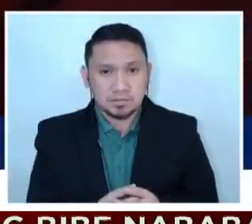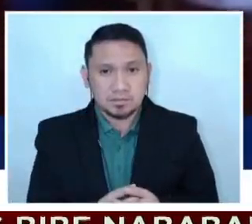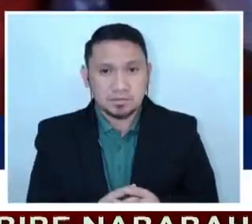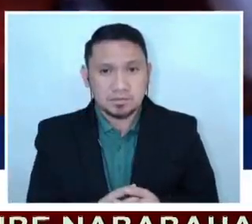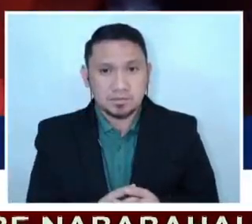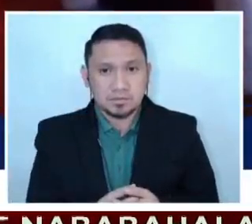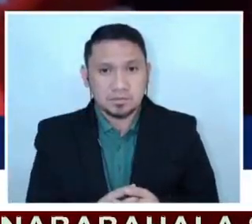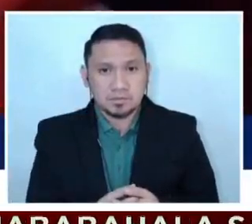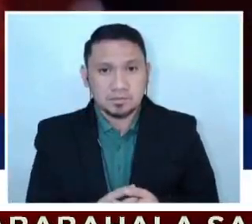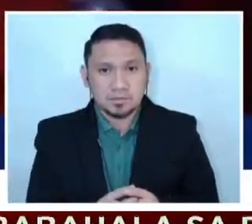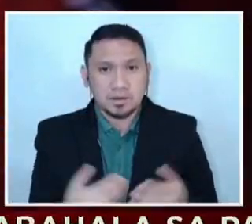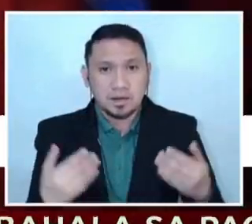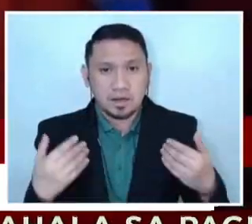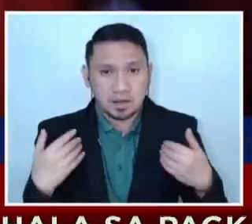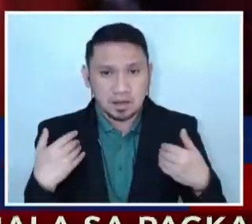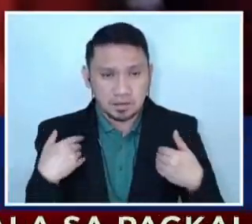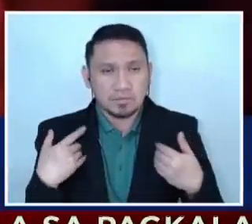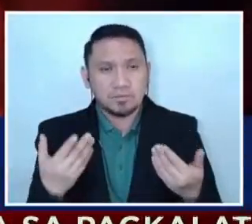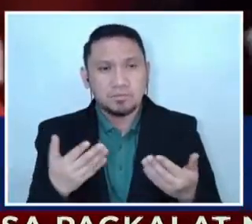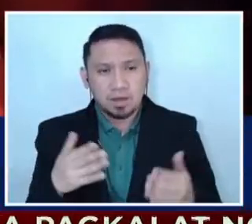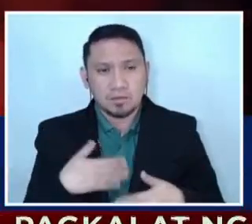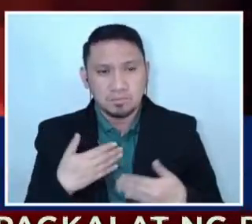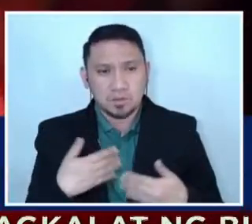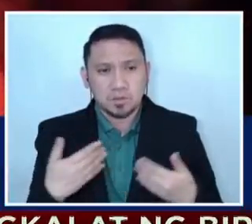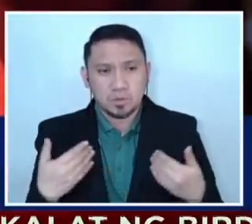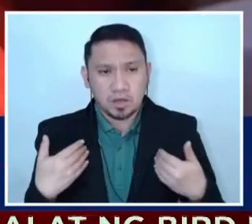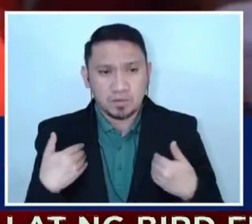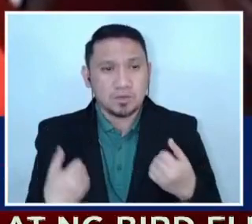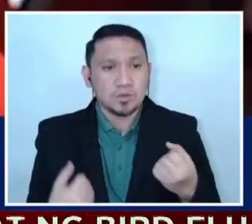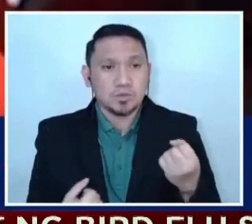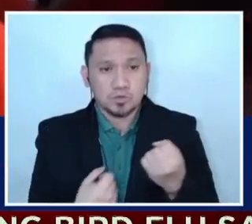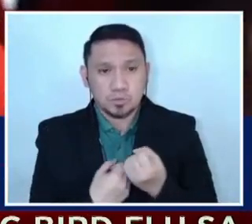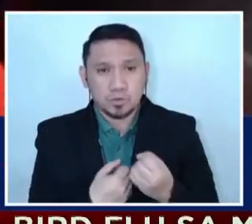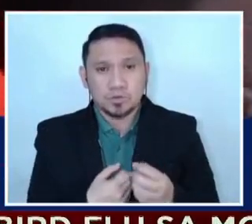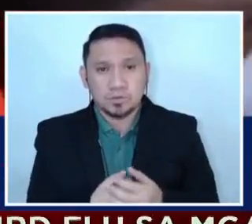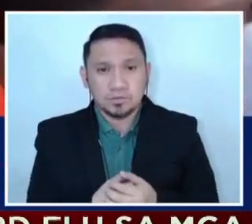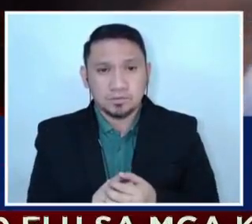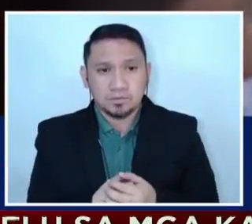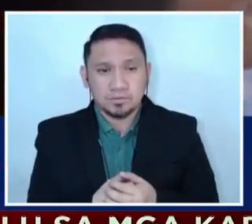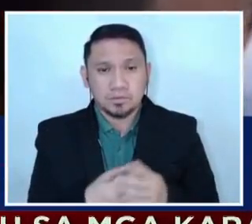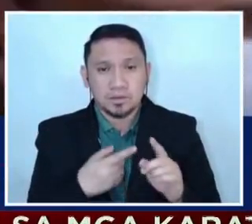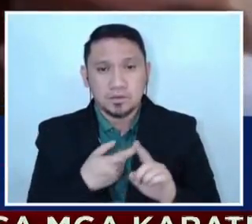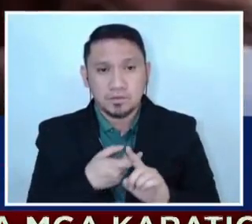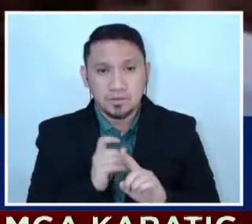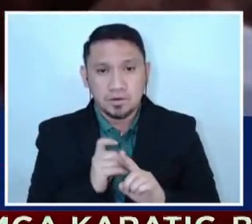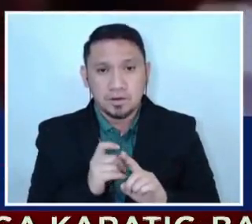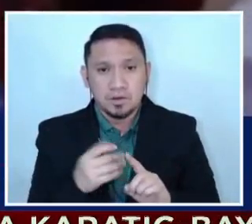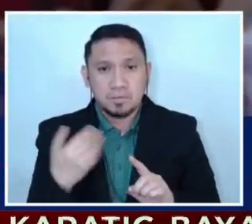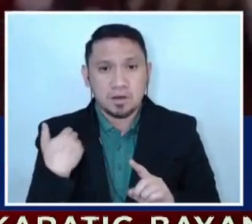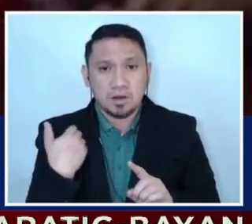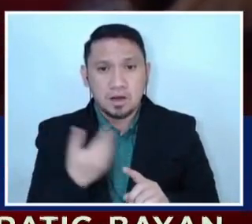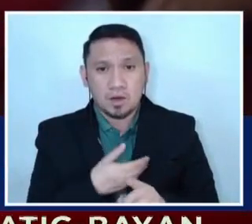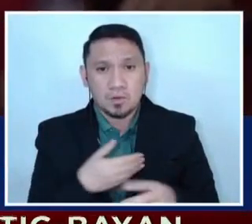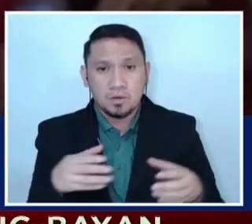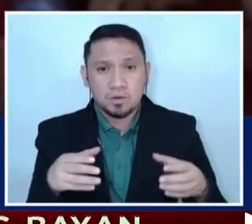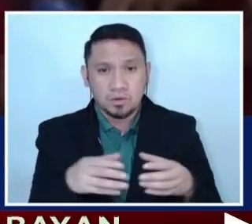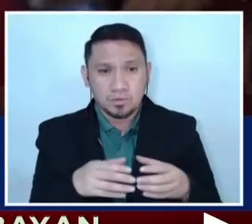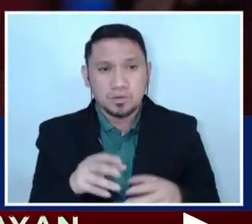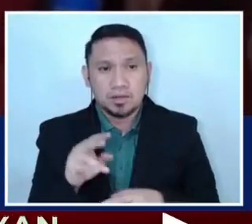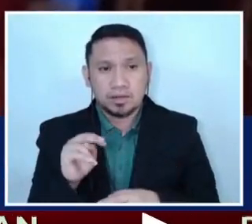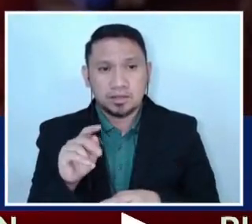meron tayong nakukuhang suporta, lalong-lalo na sa pinanggalingan naming partido na Nacionalista